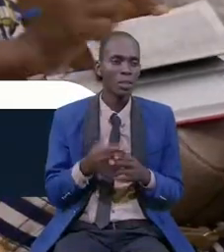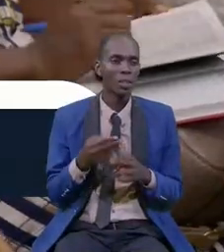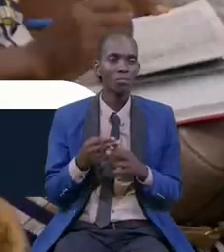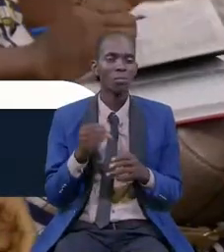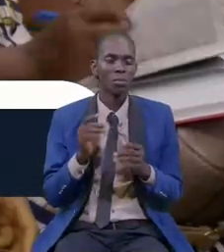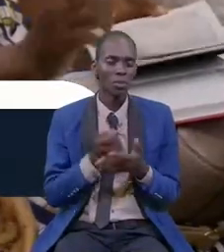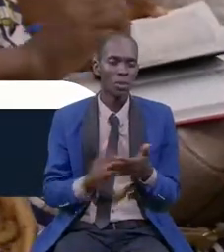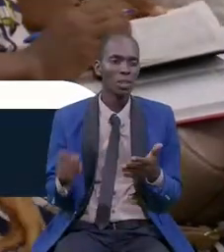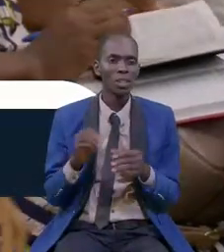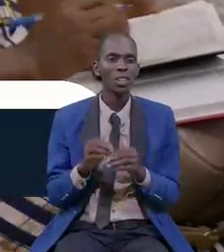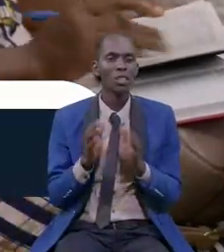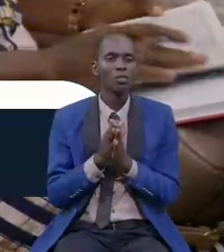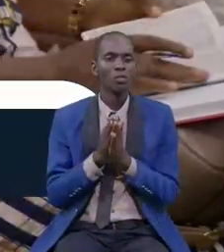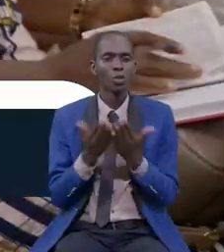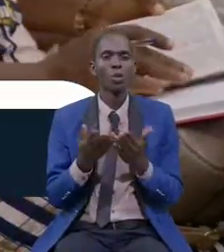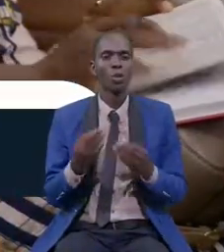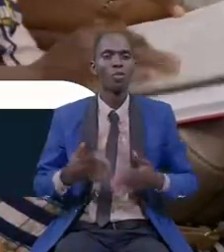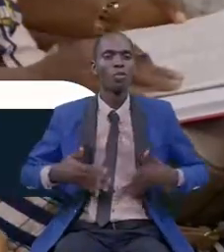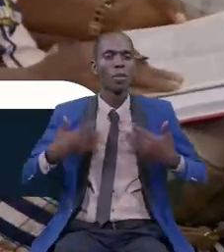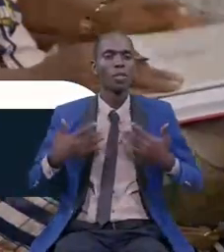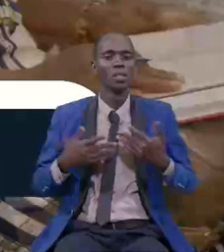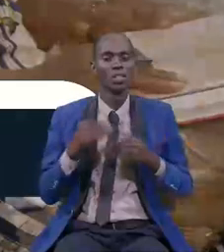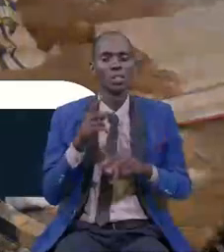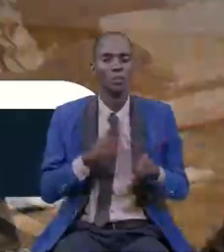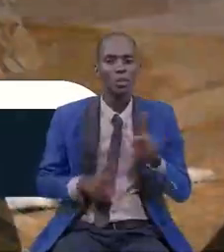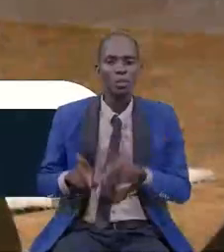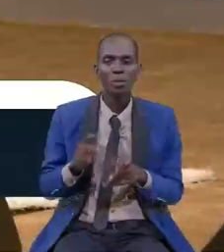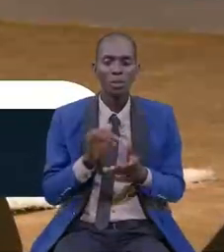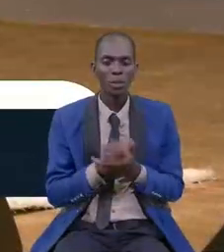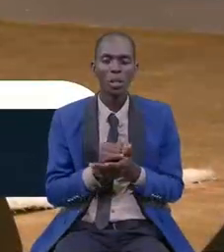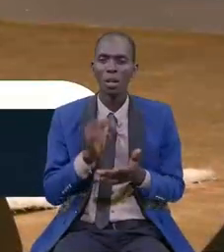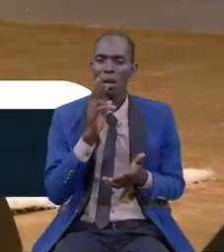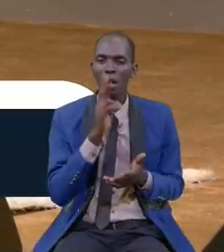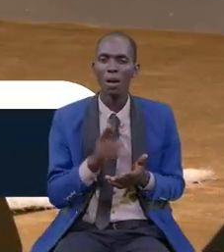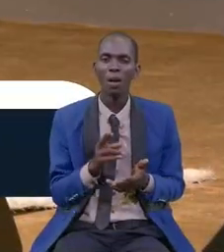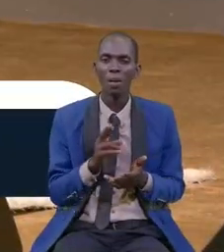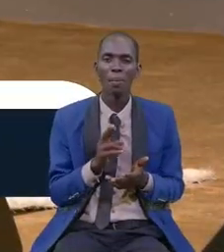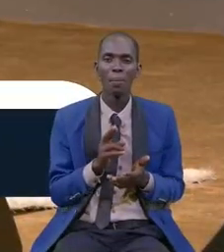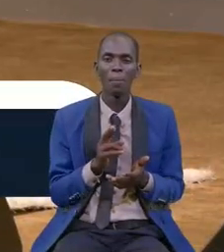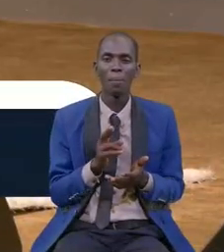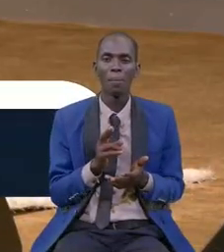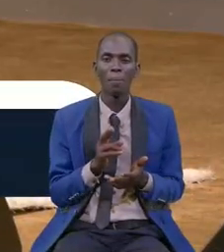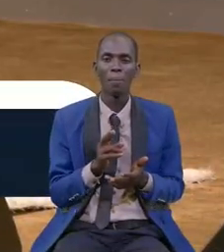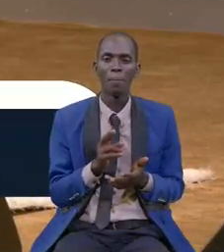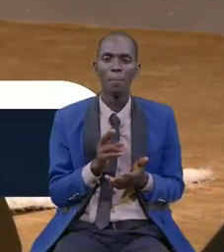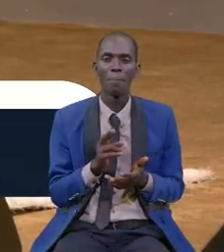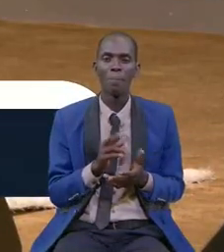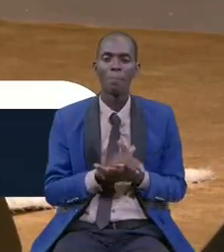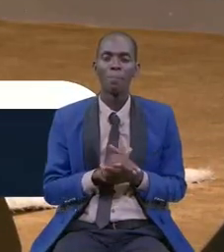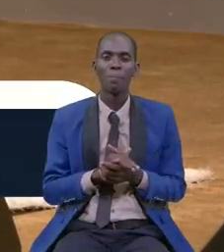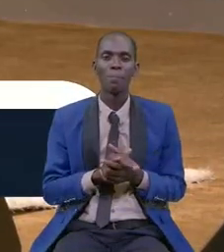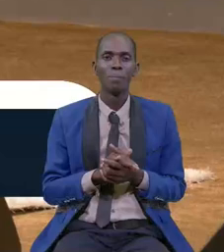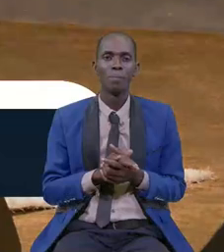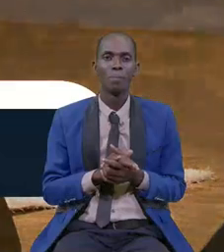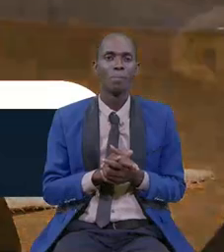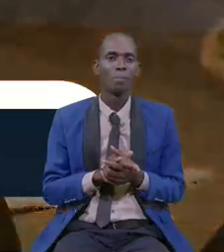de vie ceux-là qui sont écrits sur le dans le livre de vie ce sont les gens qui ont gardé la